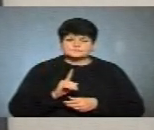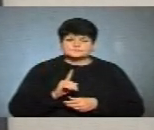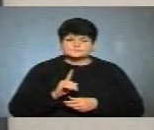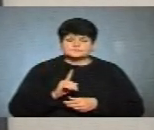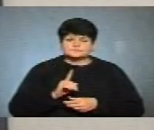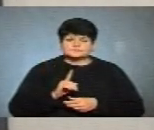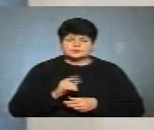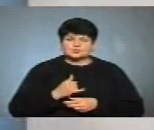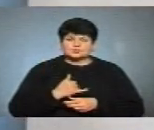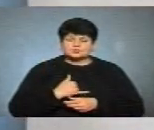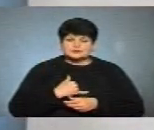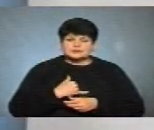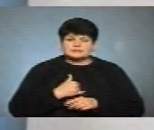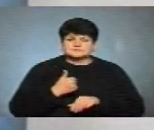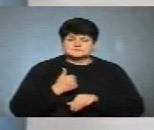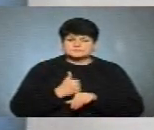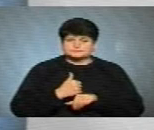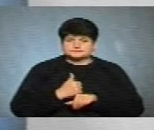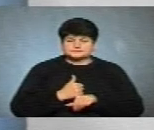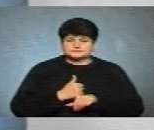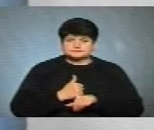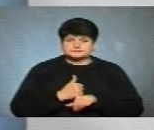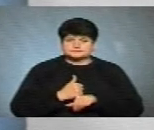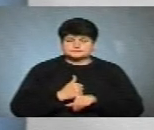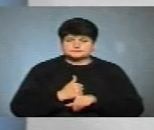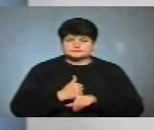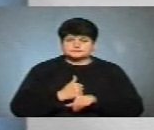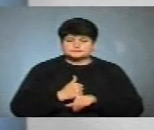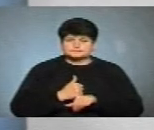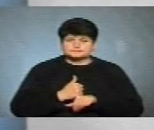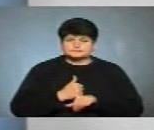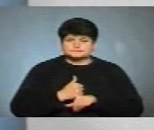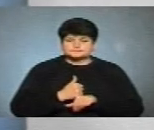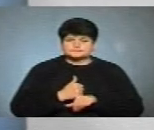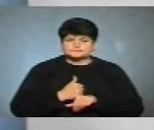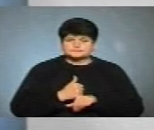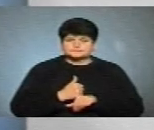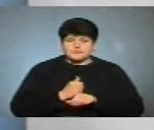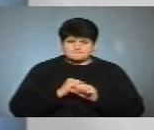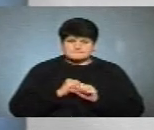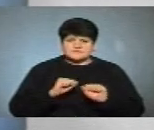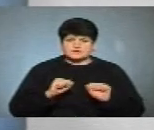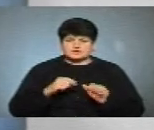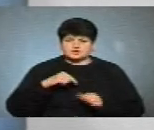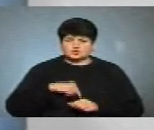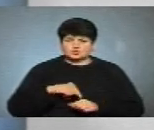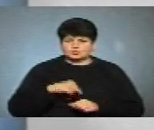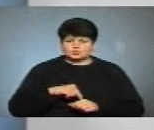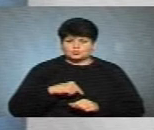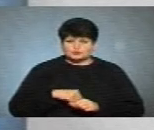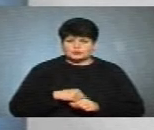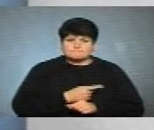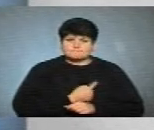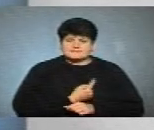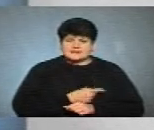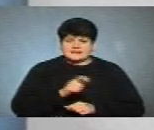ви вважаєте, в нас яку домінує такий, я би сказала, патріотичний дух медиків.